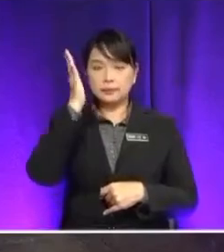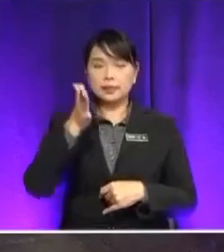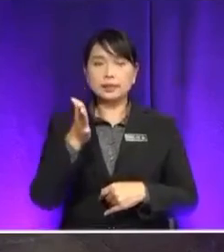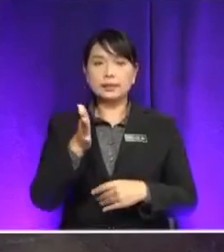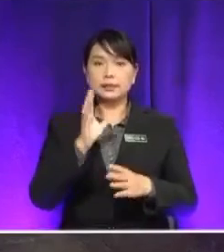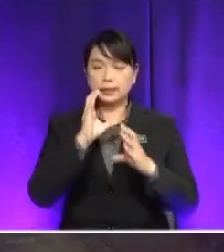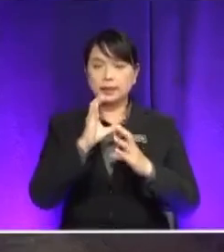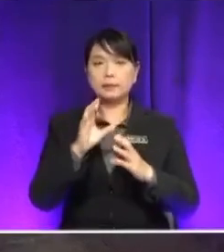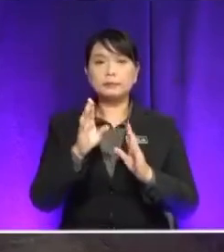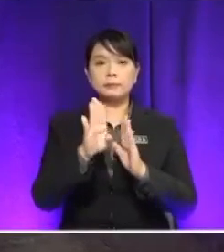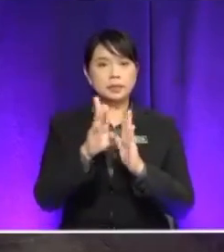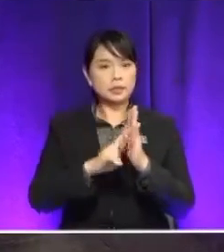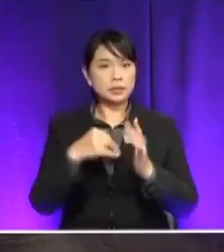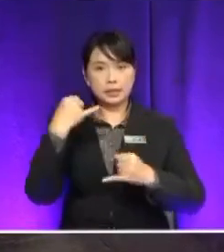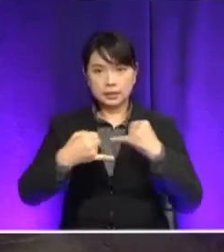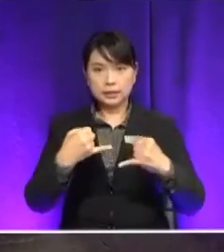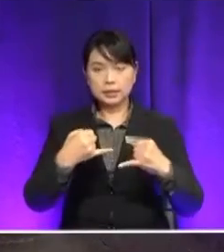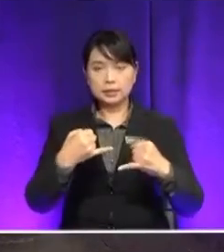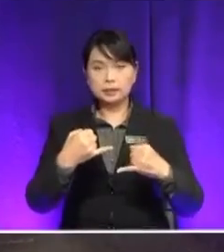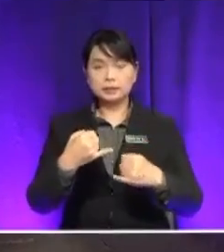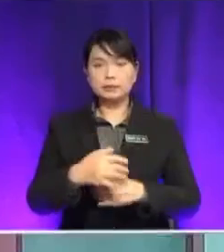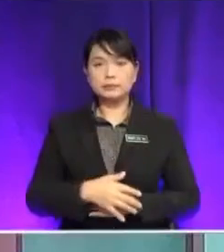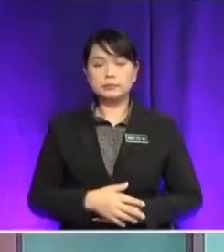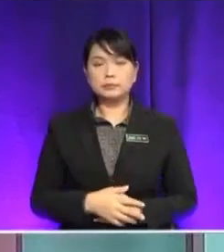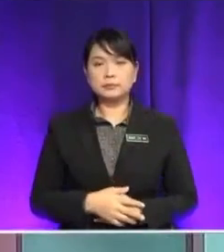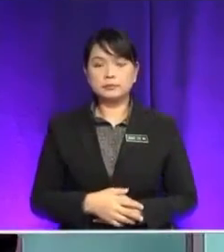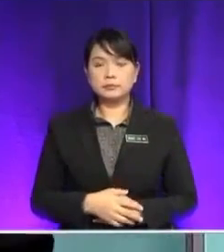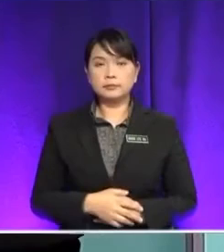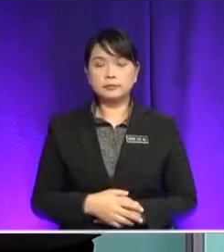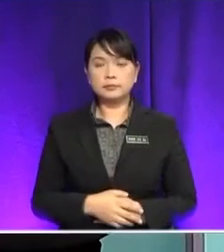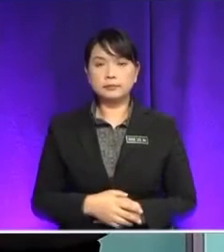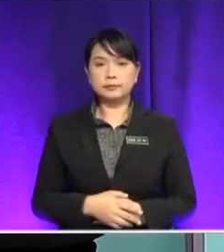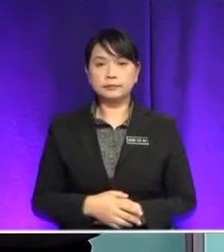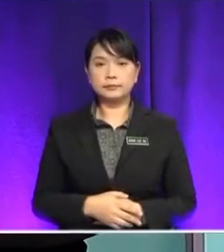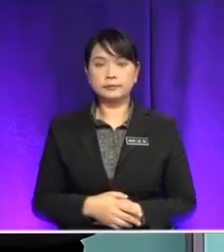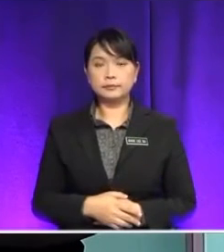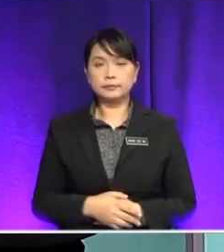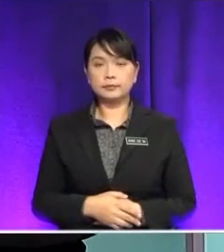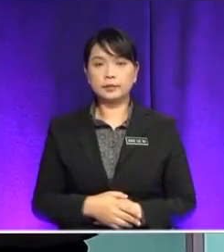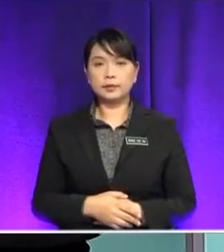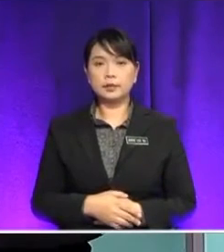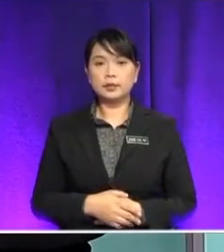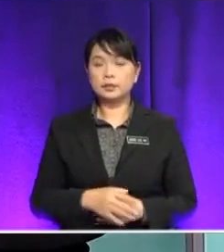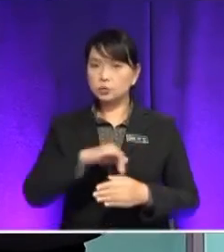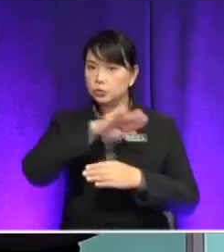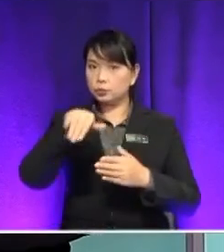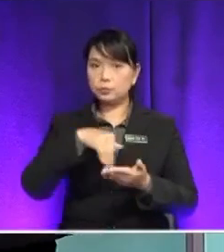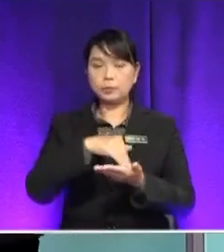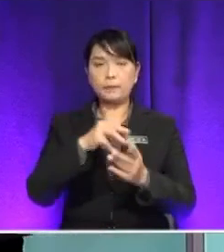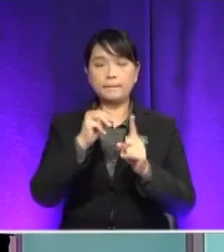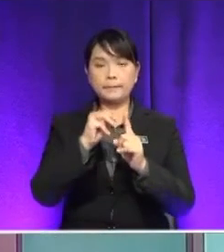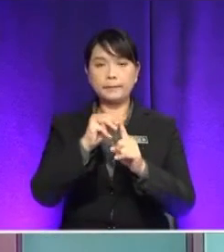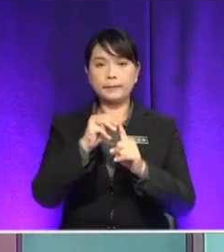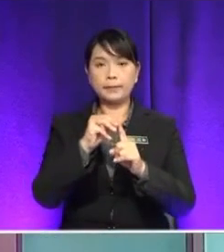dapat 57 paint 1/4 aa oke Pak makan nih tubuh hilang tak ada apa terus atas dapat Dul